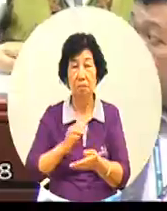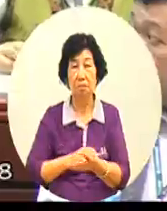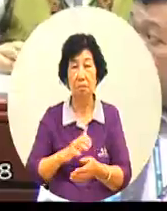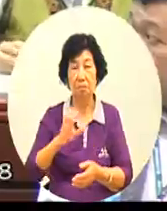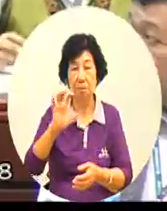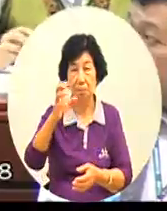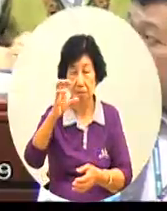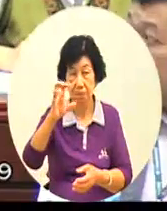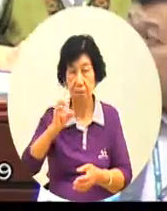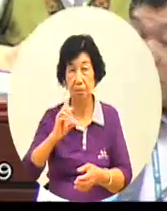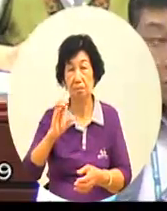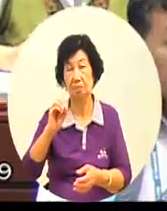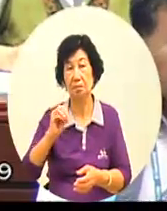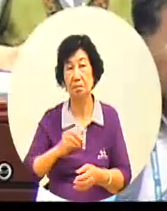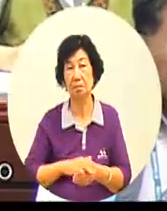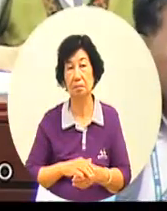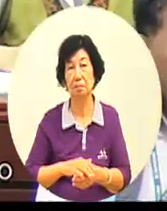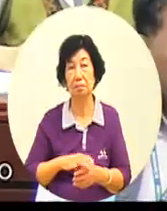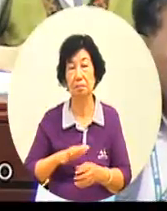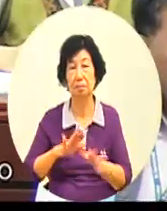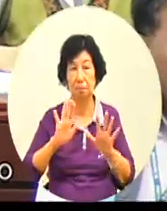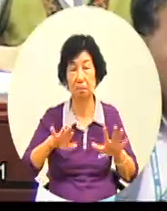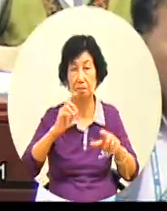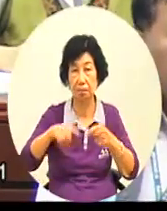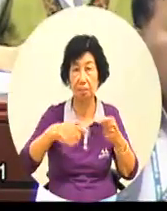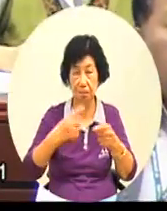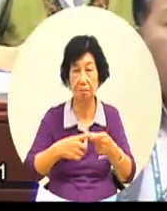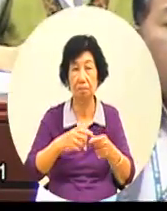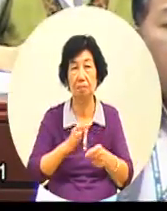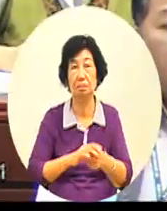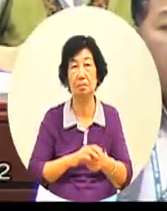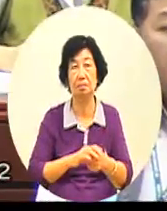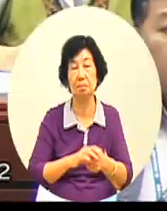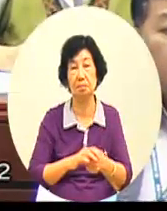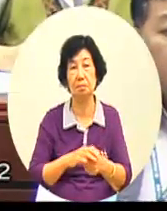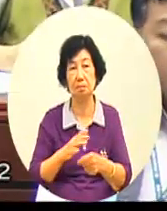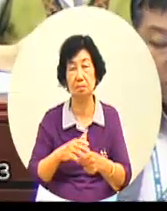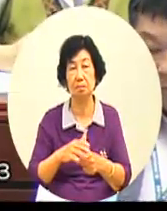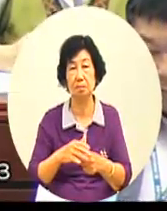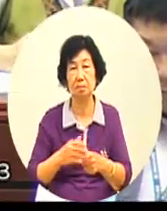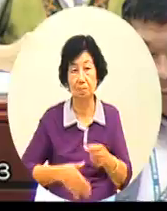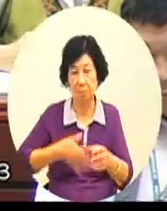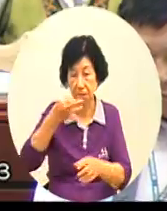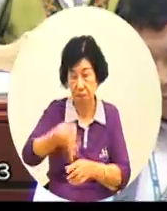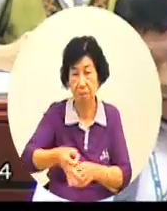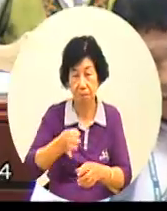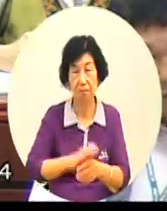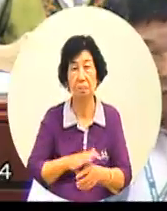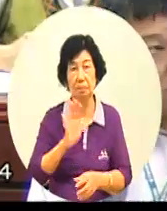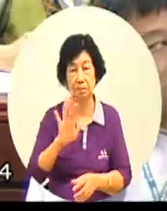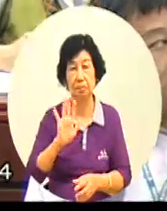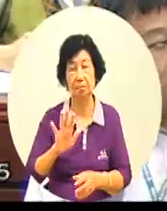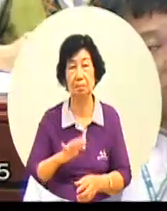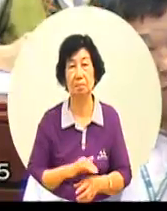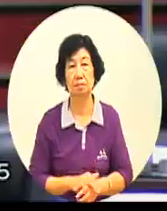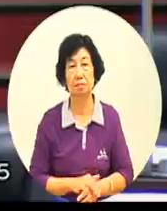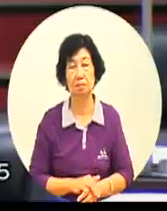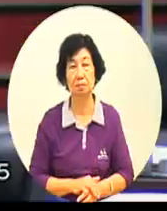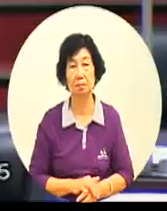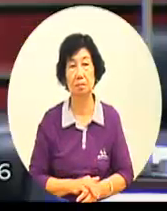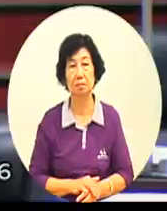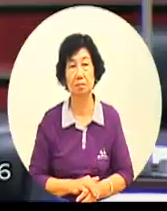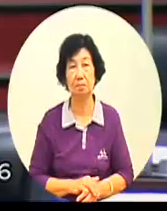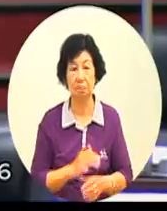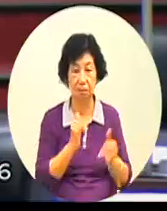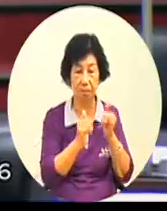前年是不足的部分，我们还有市长协助我们用这个动物来啊支给我们的族人。 所以那个民众